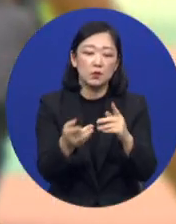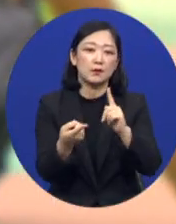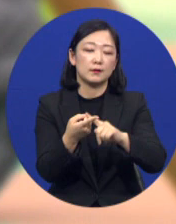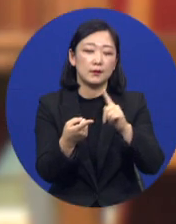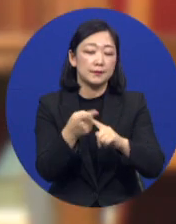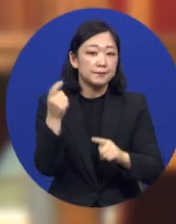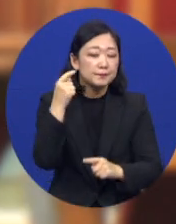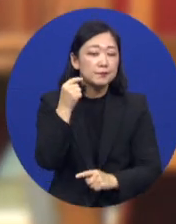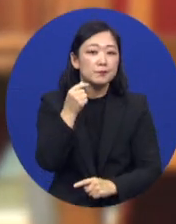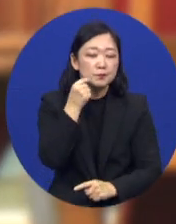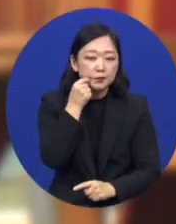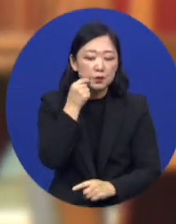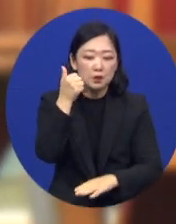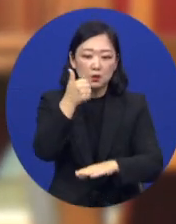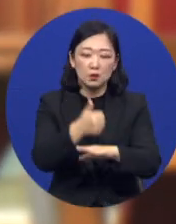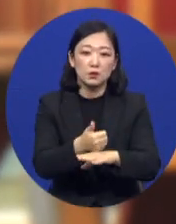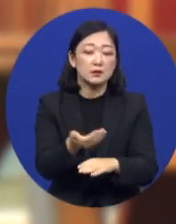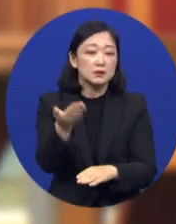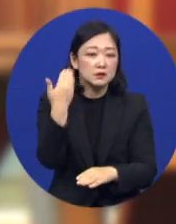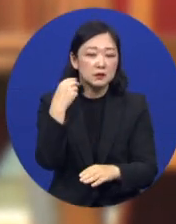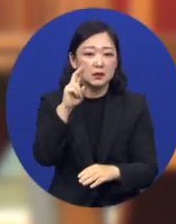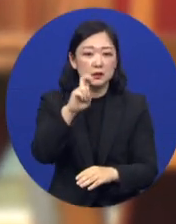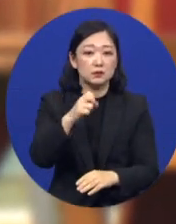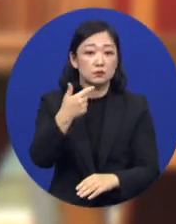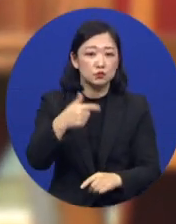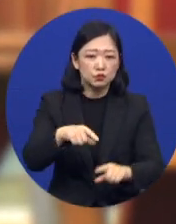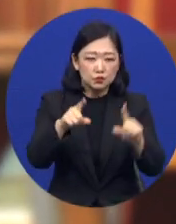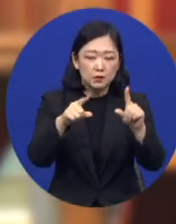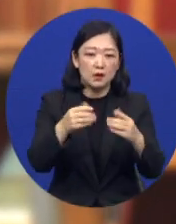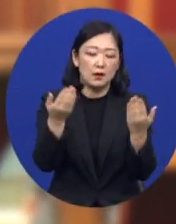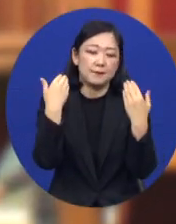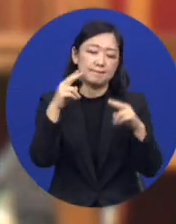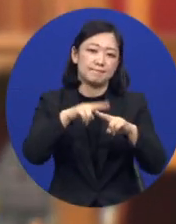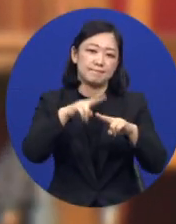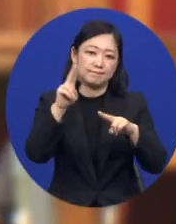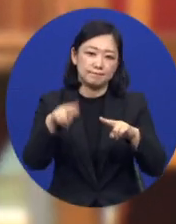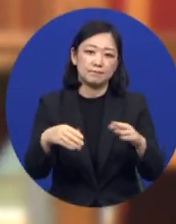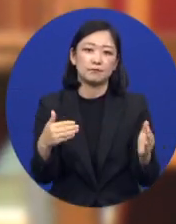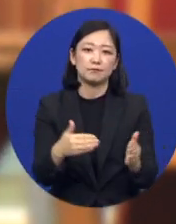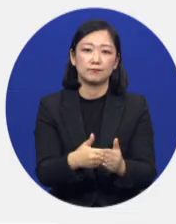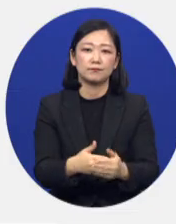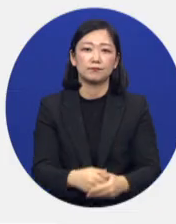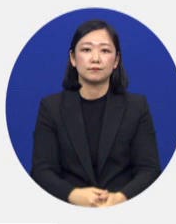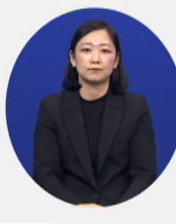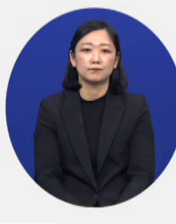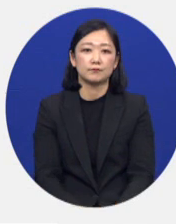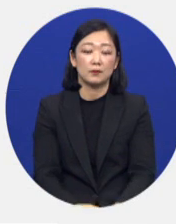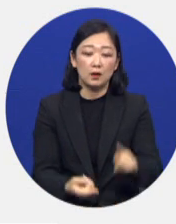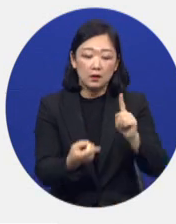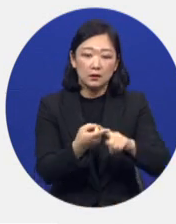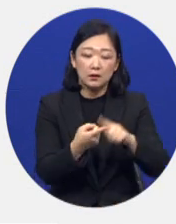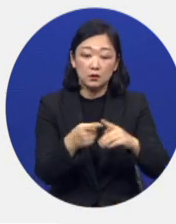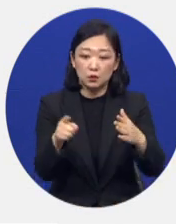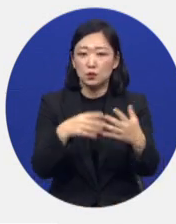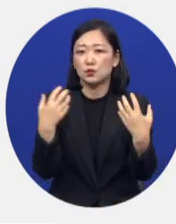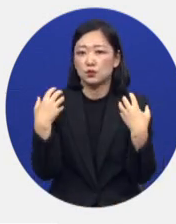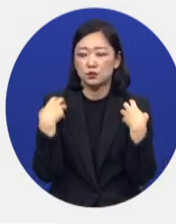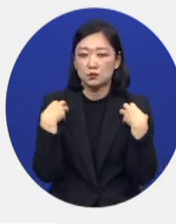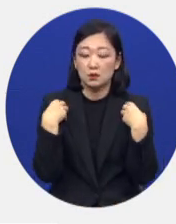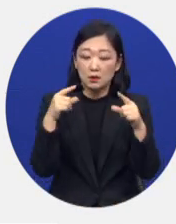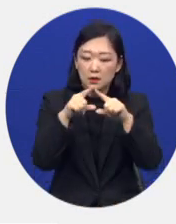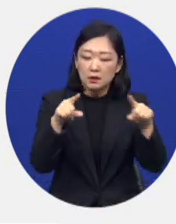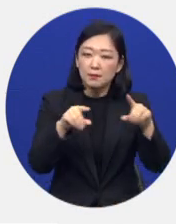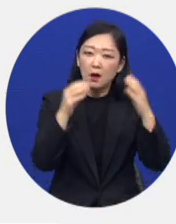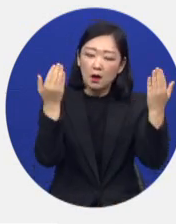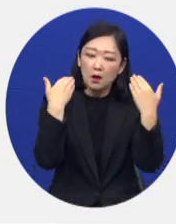듣지 못했고 결국 지난달 26일 아이의 학교를 그만뒀습니다. 이에 대해 제주도교육청은 일반